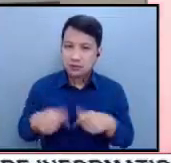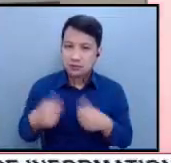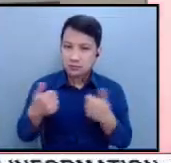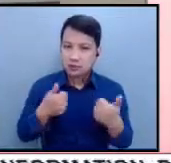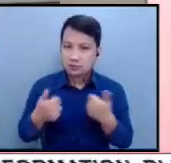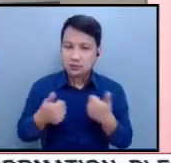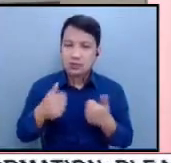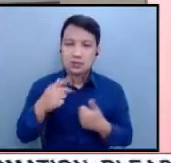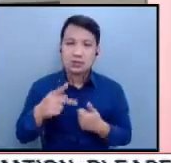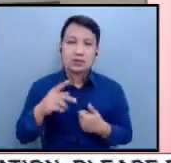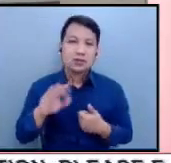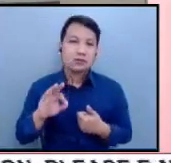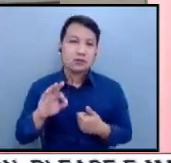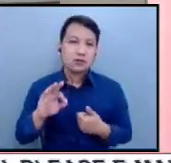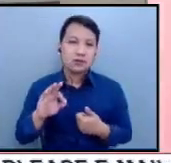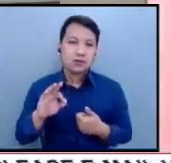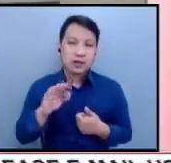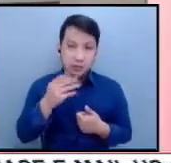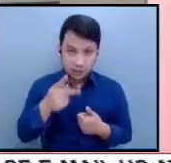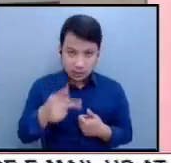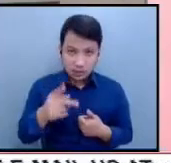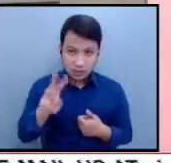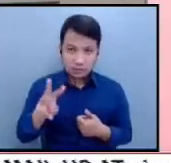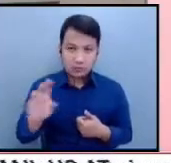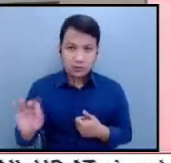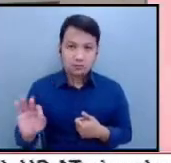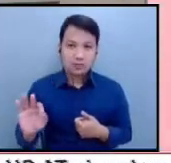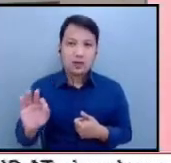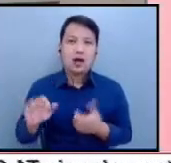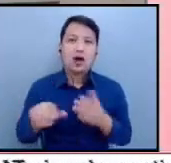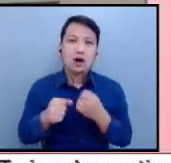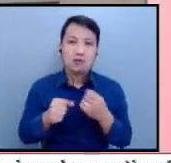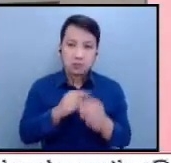KWF at paano po ba makakasali ang mga kababayan natin?